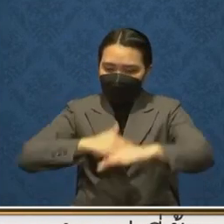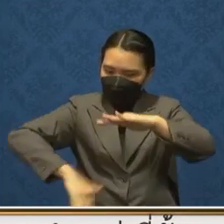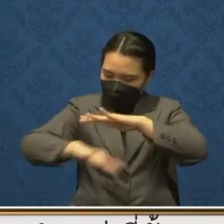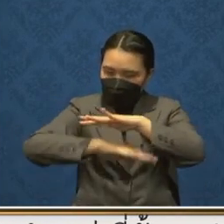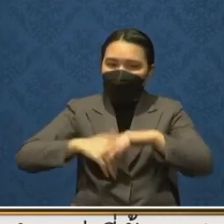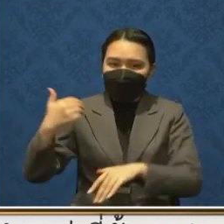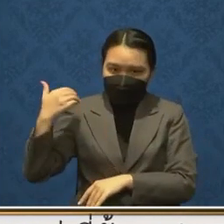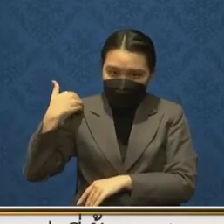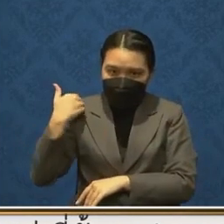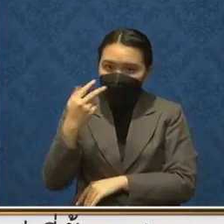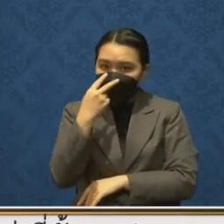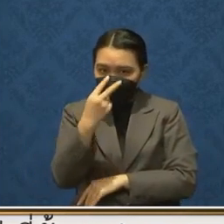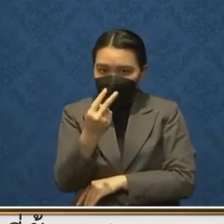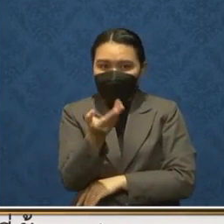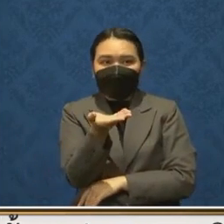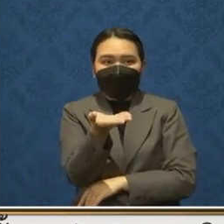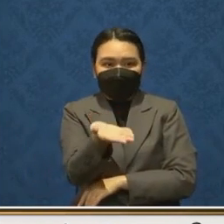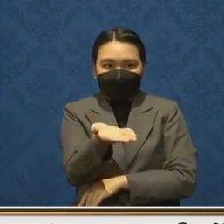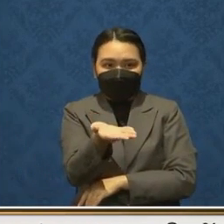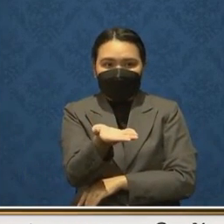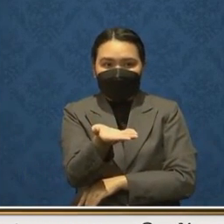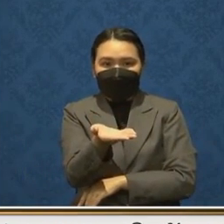ี่นะครับ คนนี้นะครั พอค้าหมู